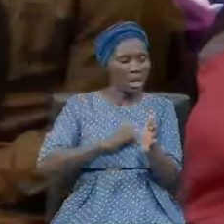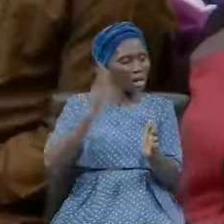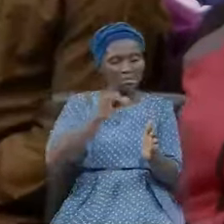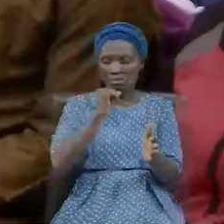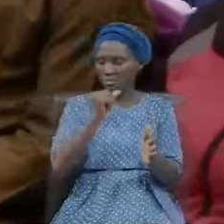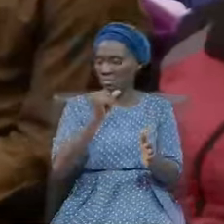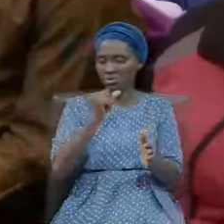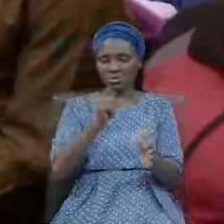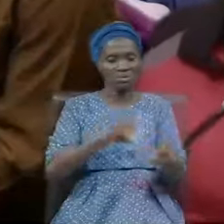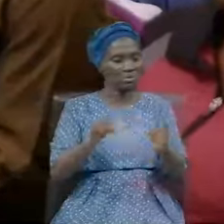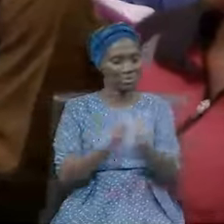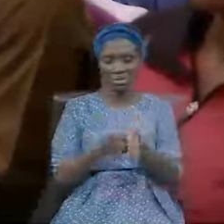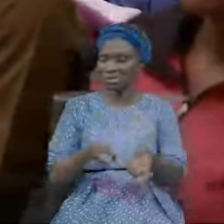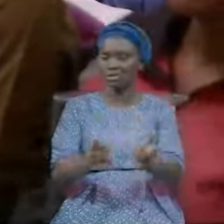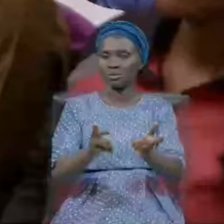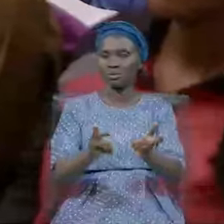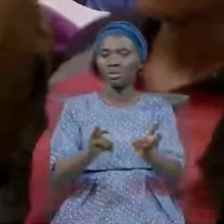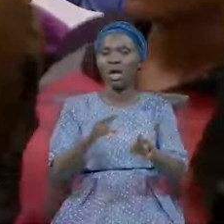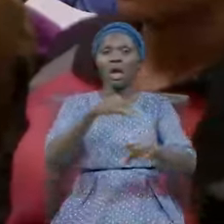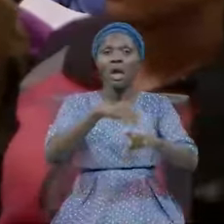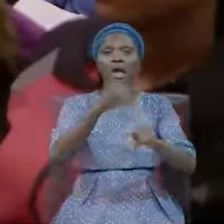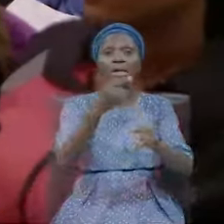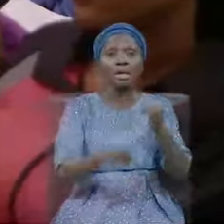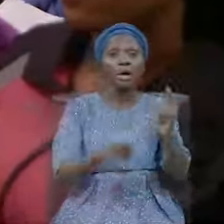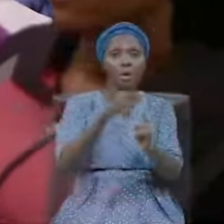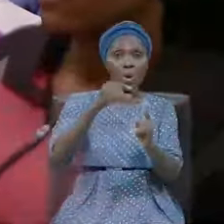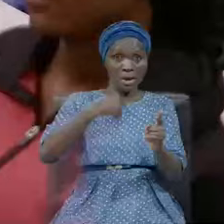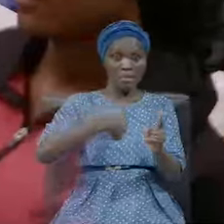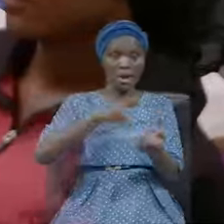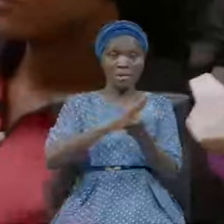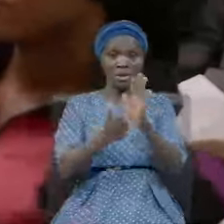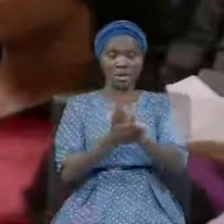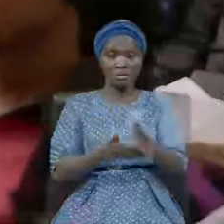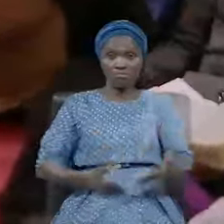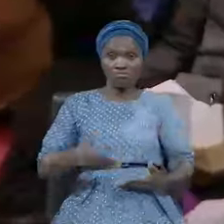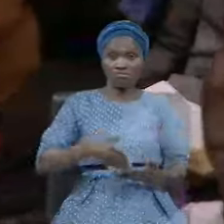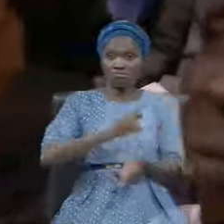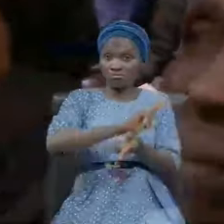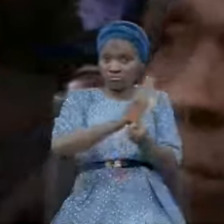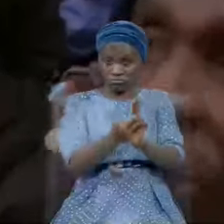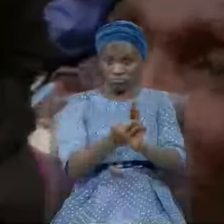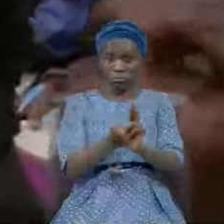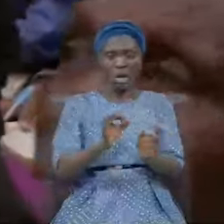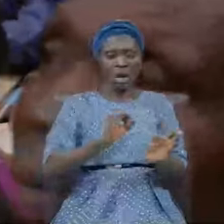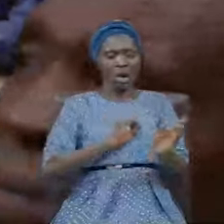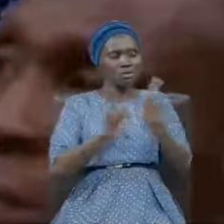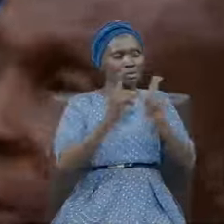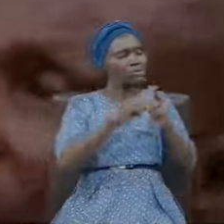de nouveau, maintenant j'ai le courage pour parler à mon père. Et j'ai dit, papa,